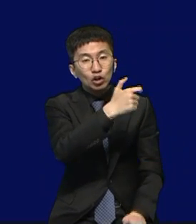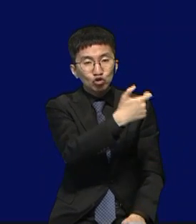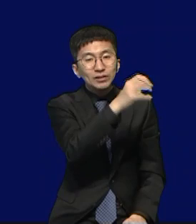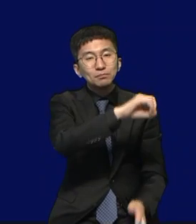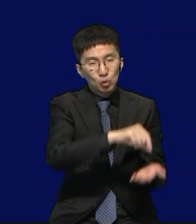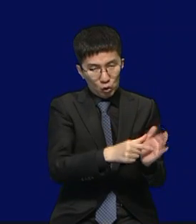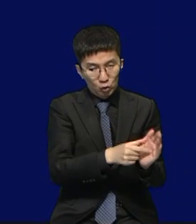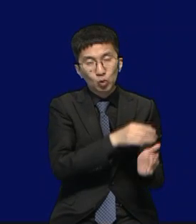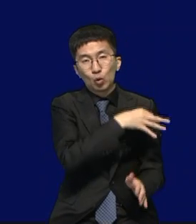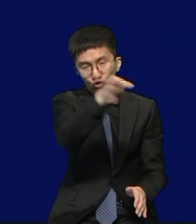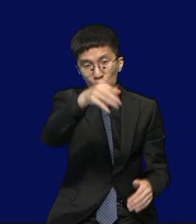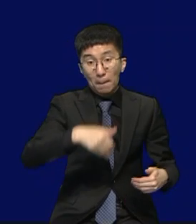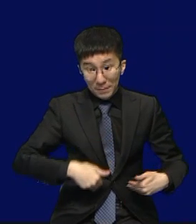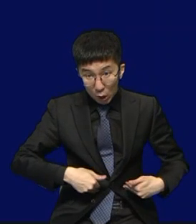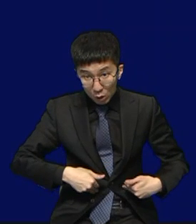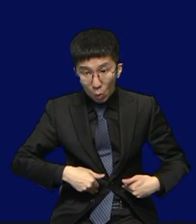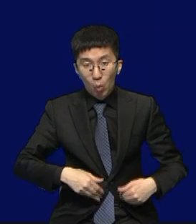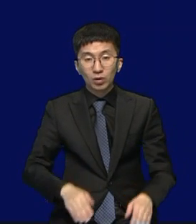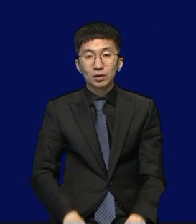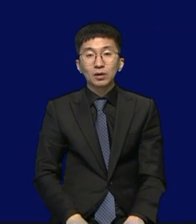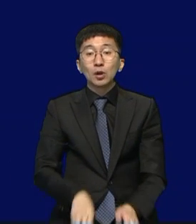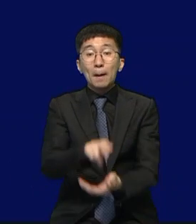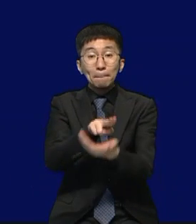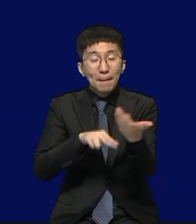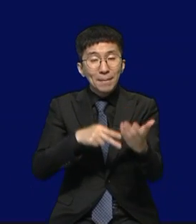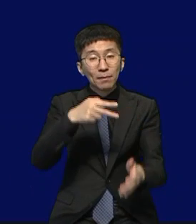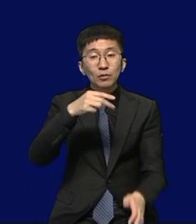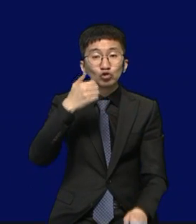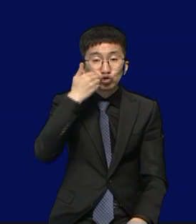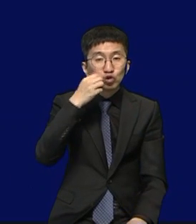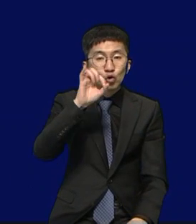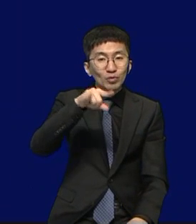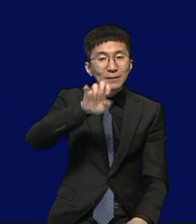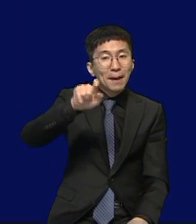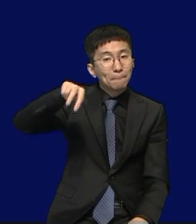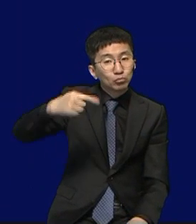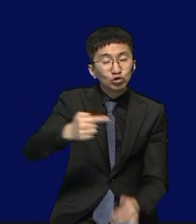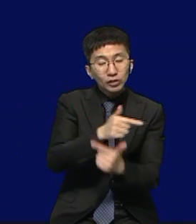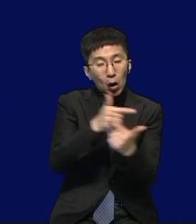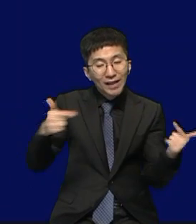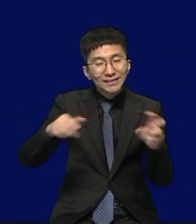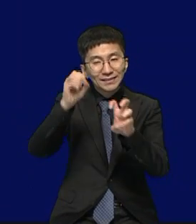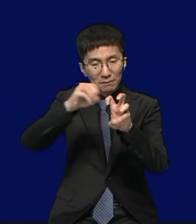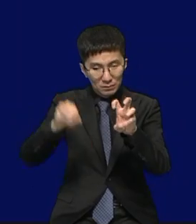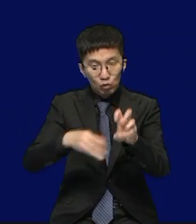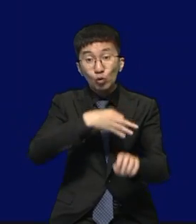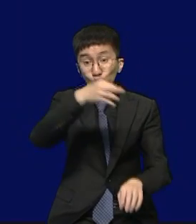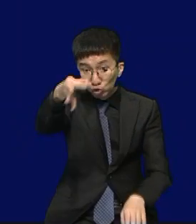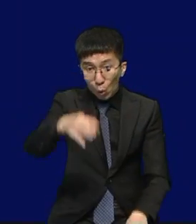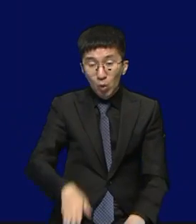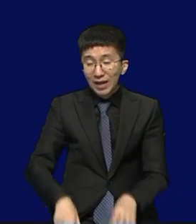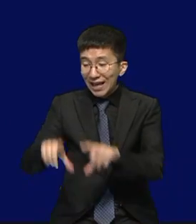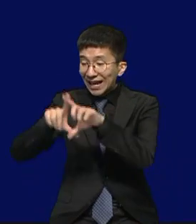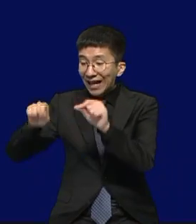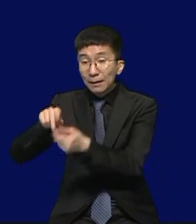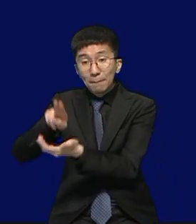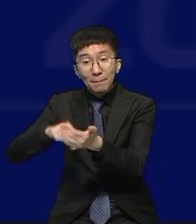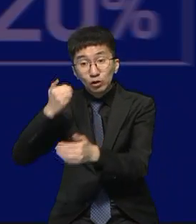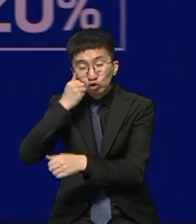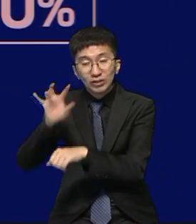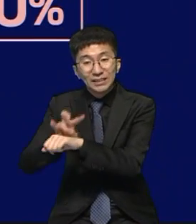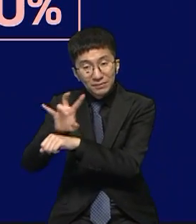60%, 이 상품권을 거래한 위메프 등 통신 판매 중개회사는 30%, 카드 형태로 판